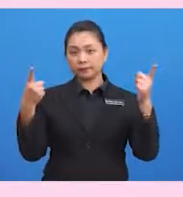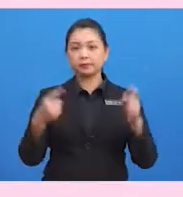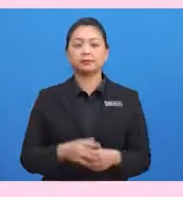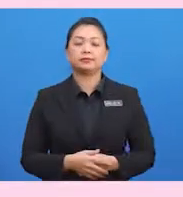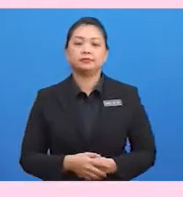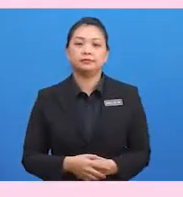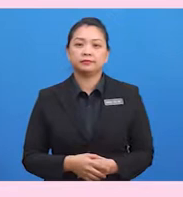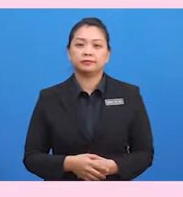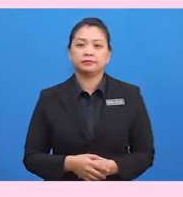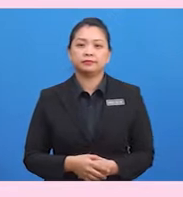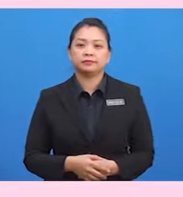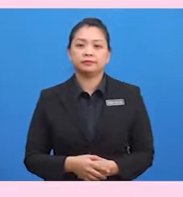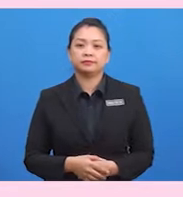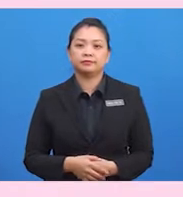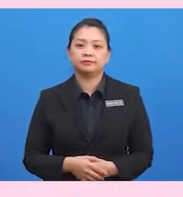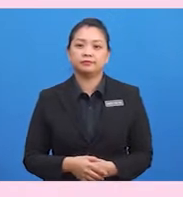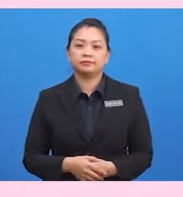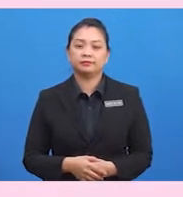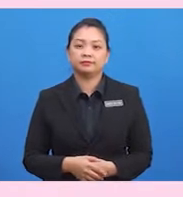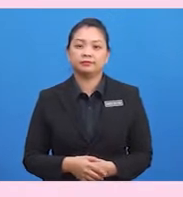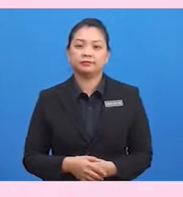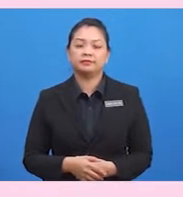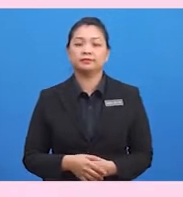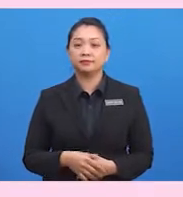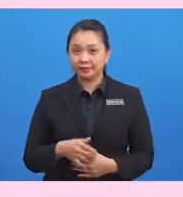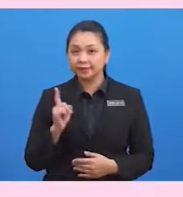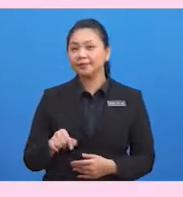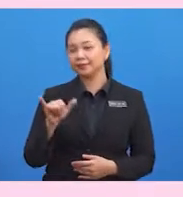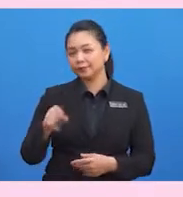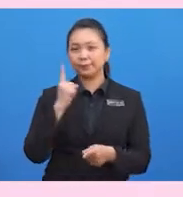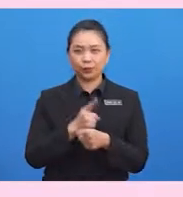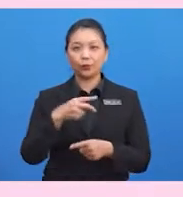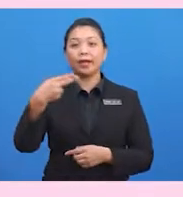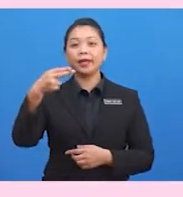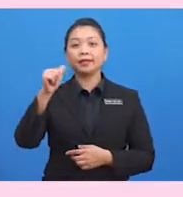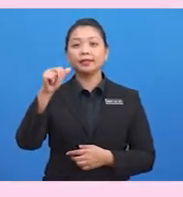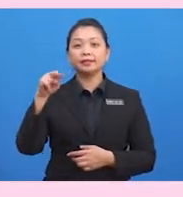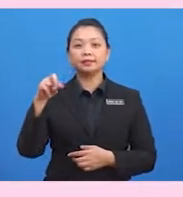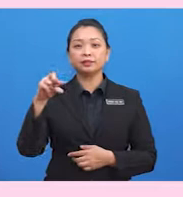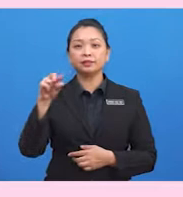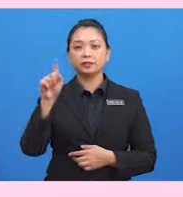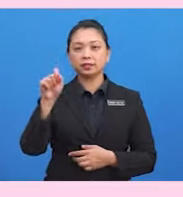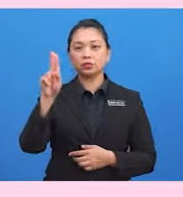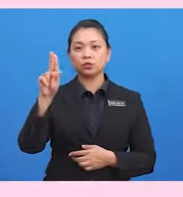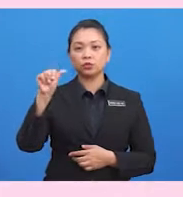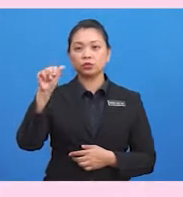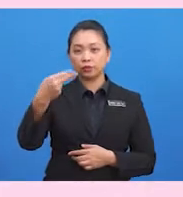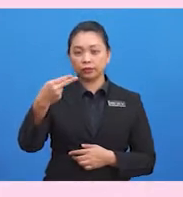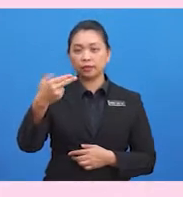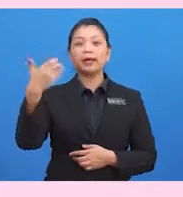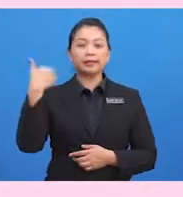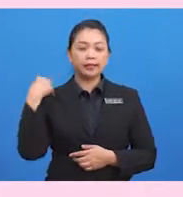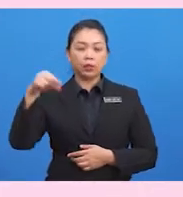Merauke Iya betul Laksmana Hang Tuah laksmono Hangtuah memiliki